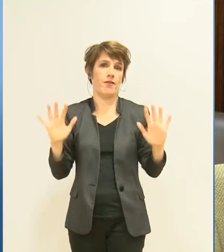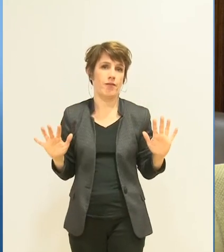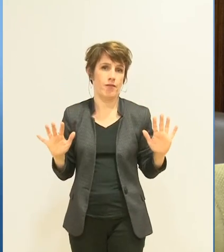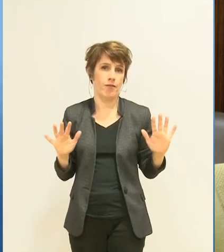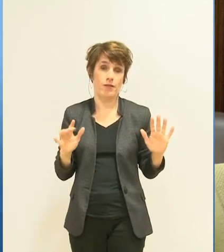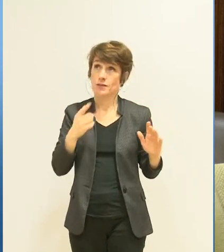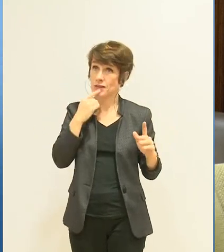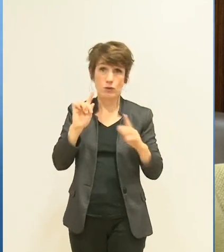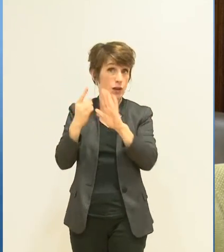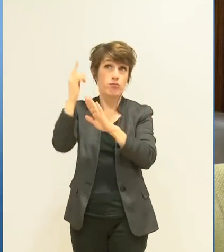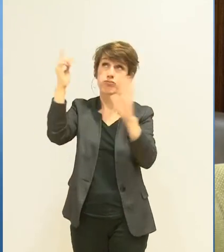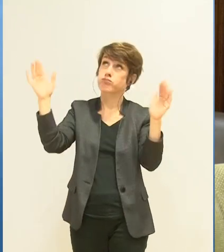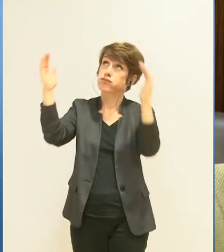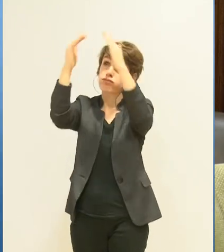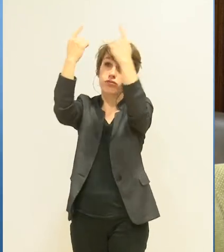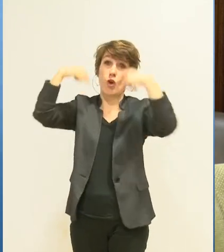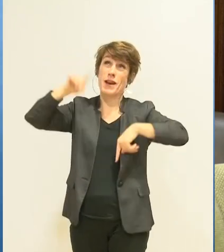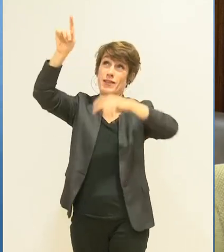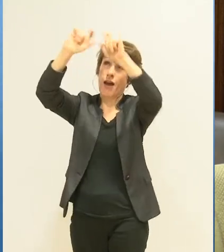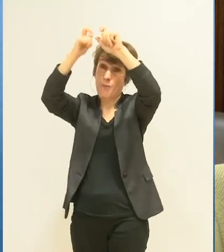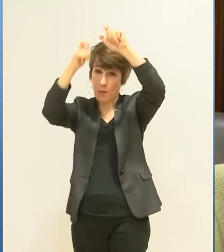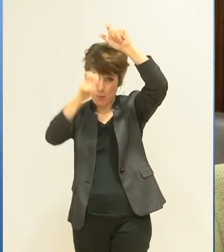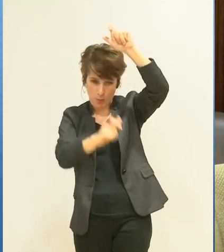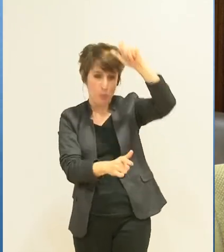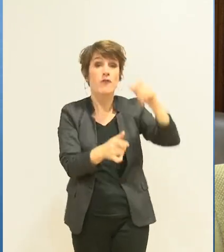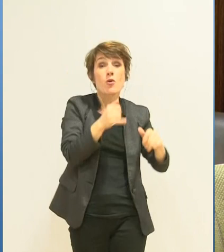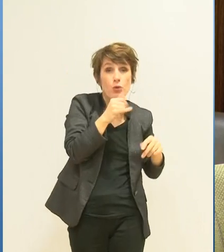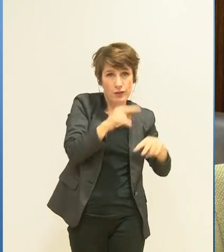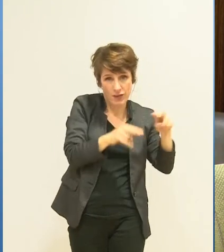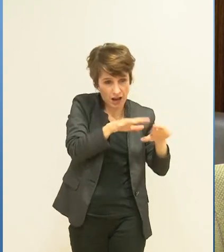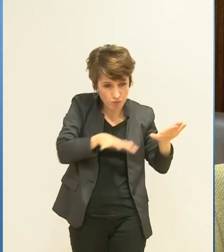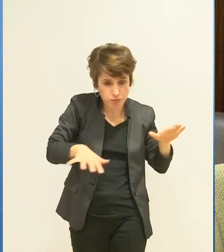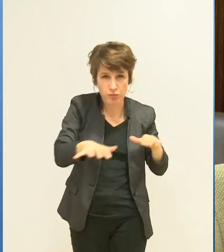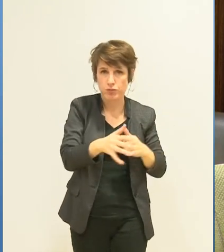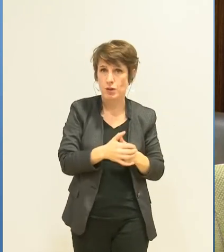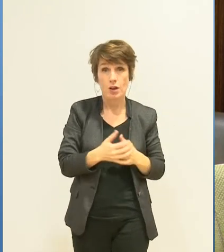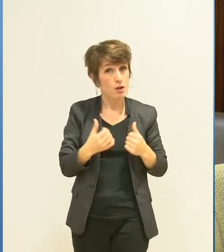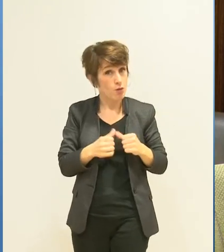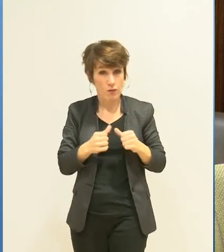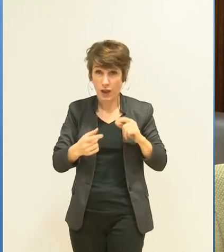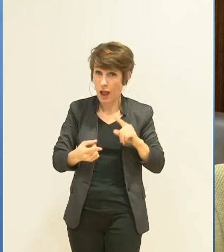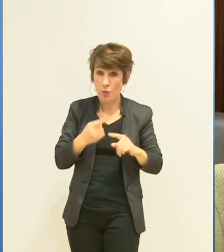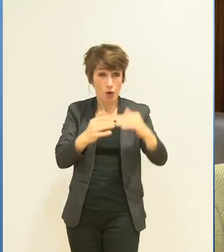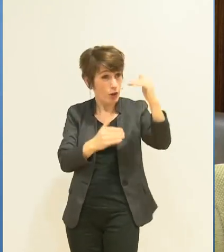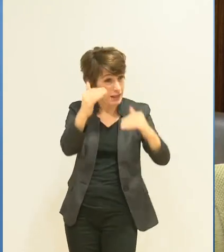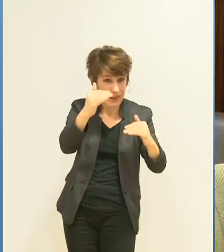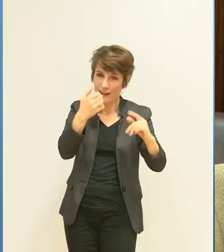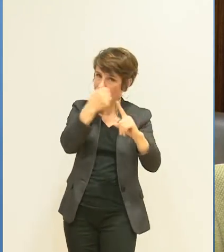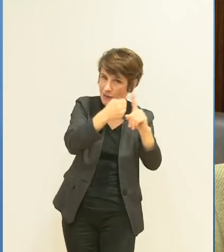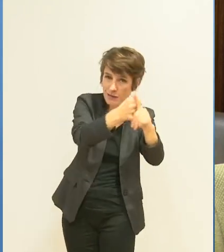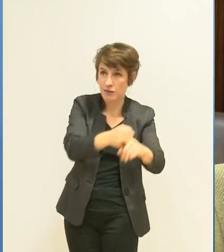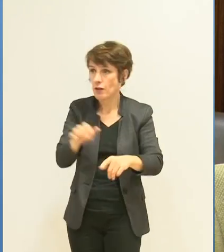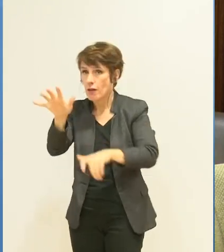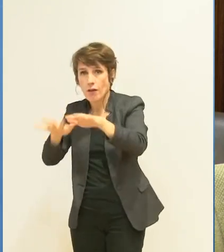de l'état jusqu'aux communes lutter contre les inégalités lutter contre les différentes formes de pauvreté